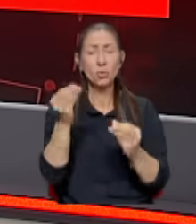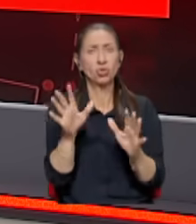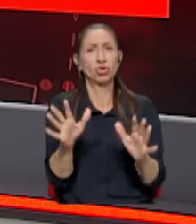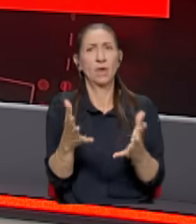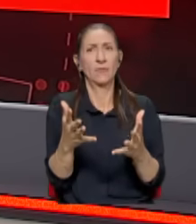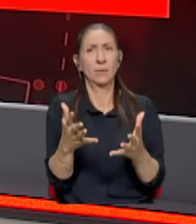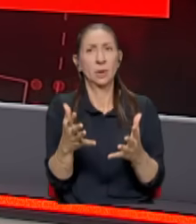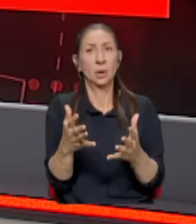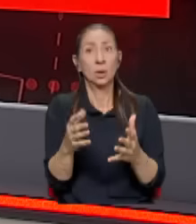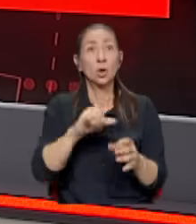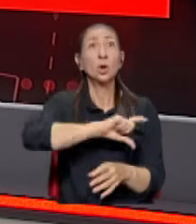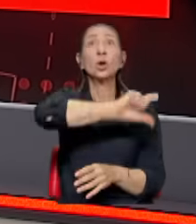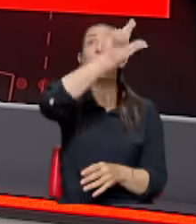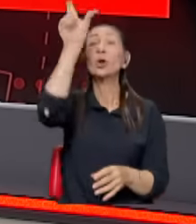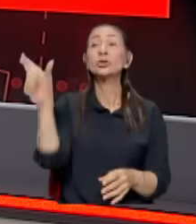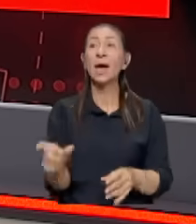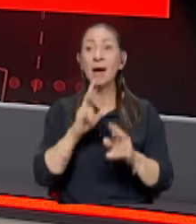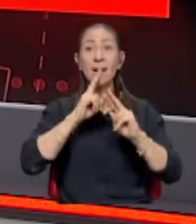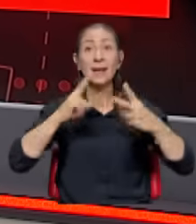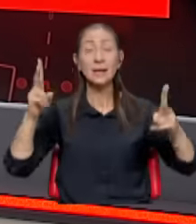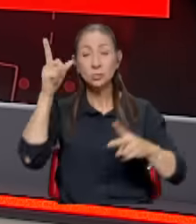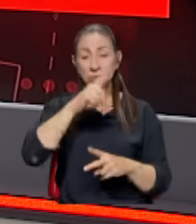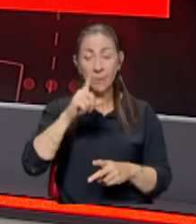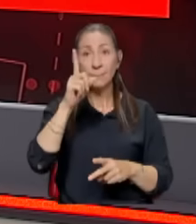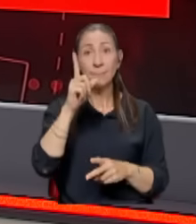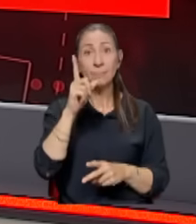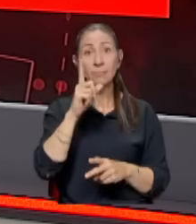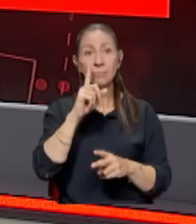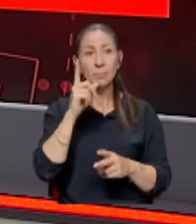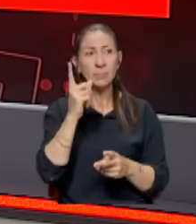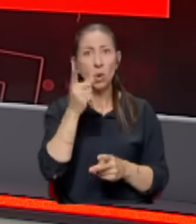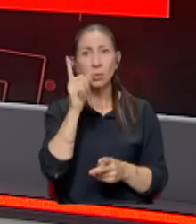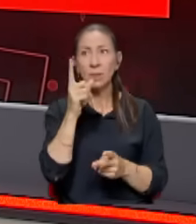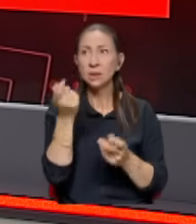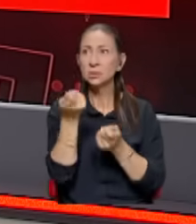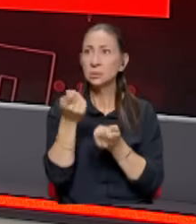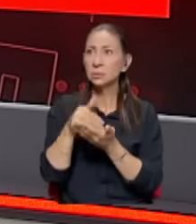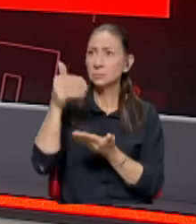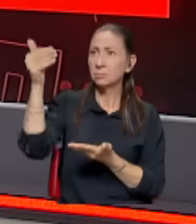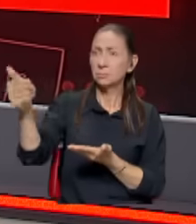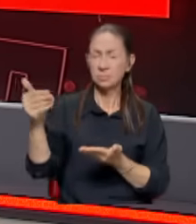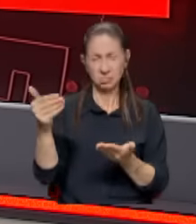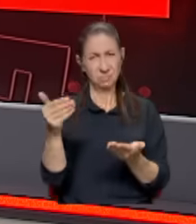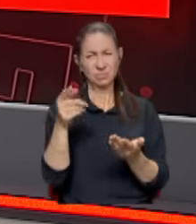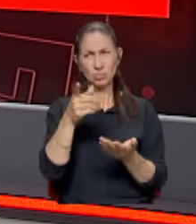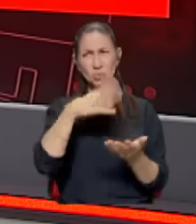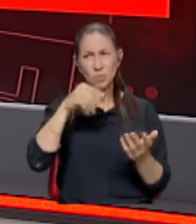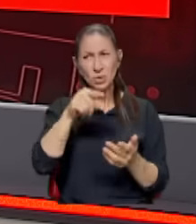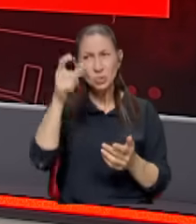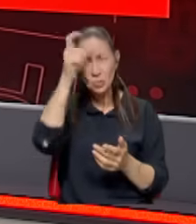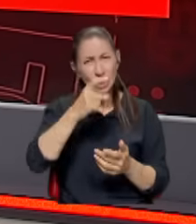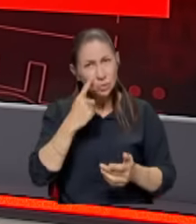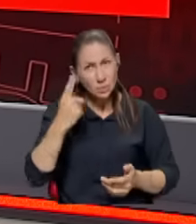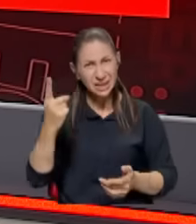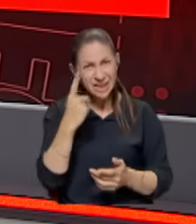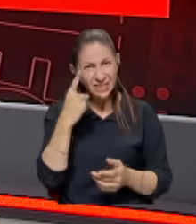garibi gökkuşağı renkleri yüzünden İstanbul'da bir öğretmen açığa alındı. Şimdi bütün bunlar Türkiye